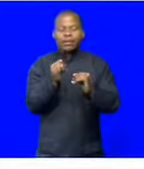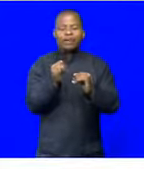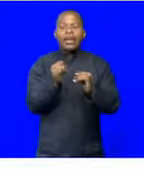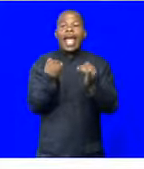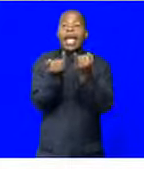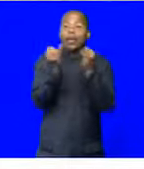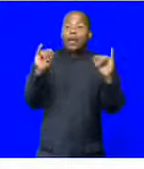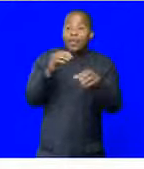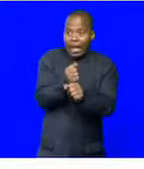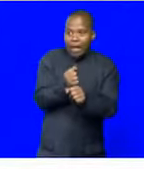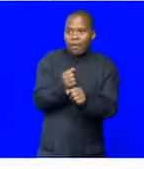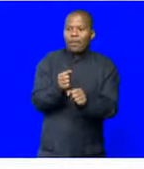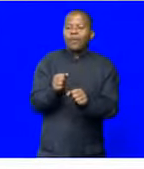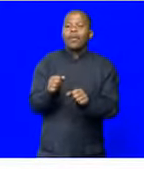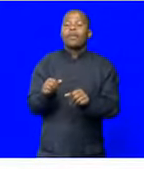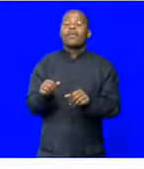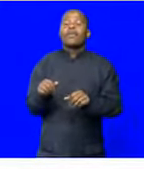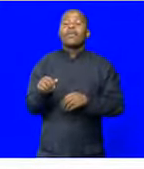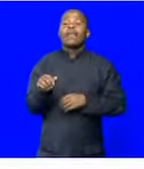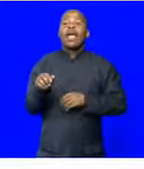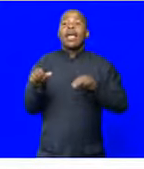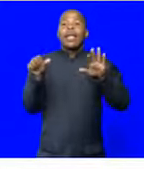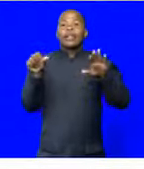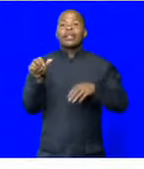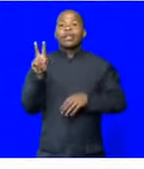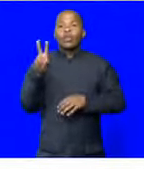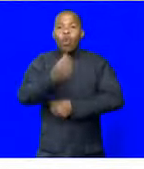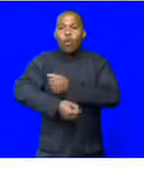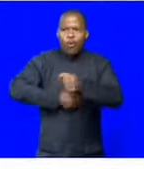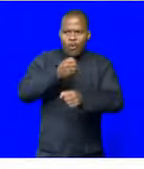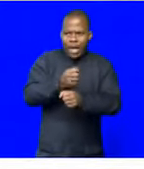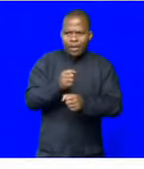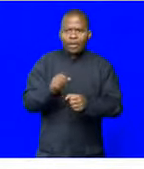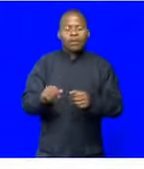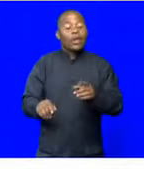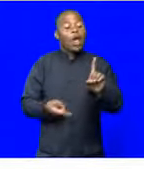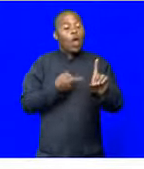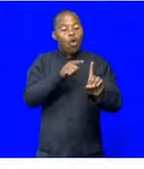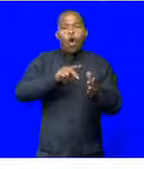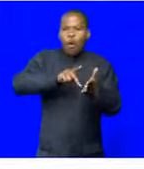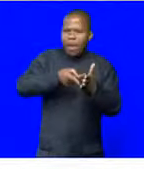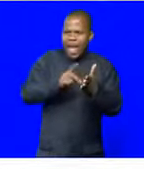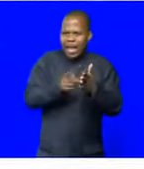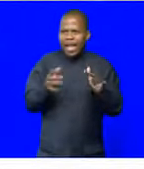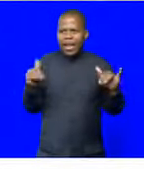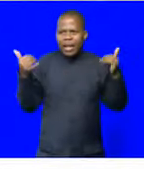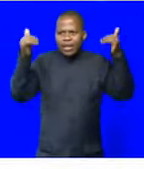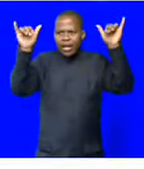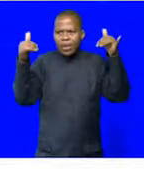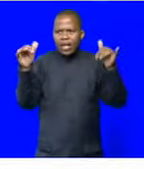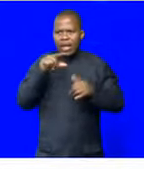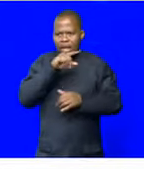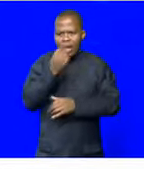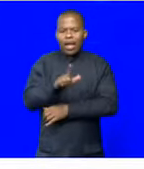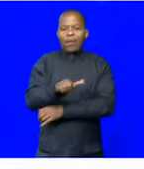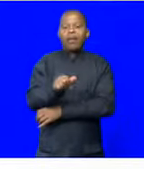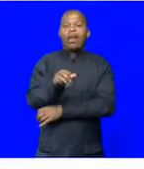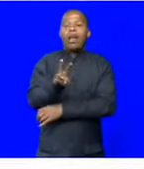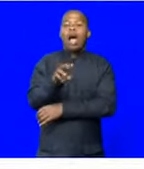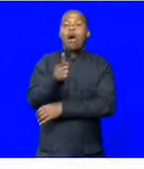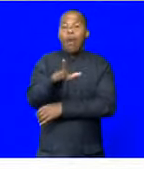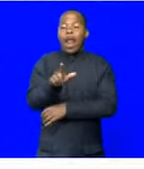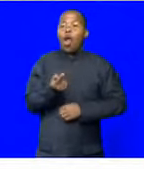yeminyaka lengemashumi lasithupha nakubili. Ayodel Lawal lohlele umcimbi wekugubha lelilanga uthi bayathokoda kwekuthi